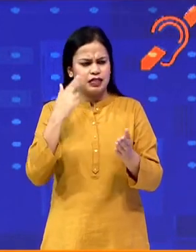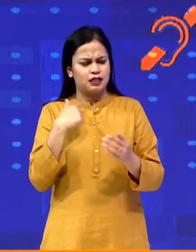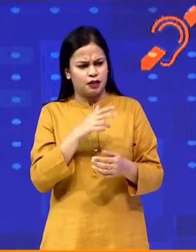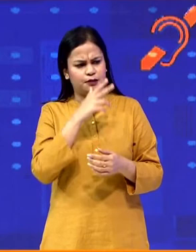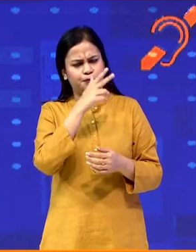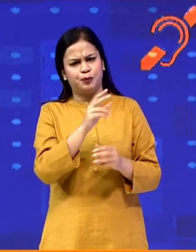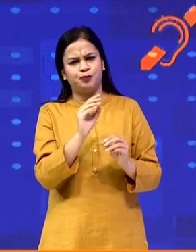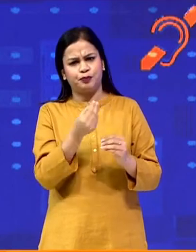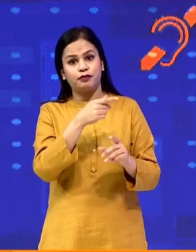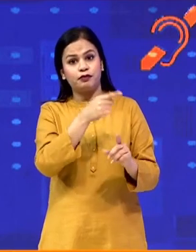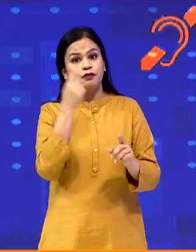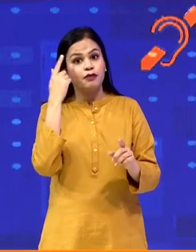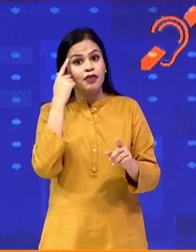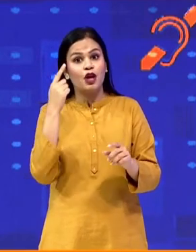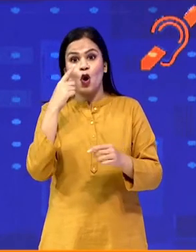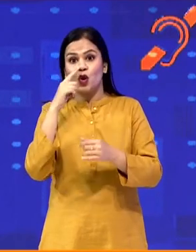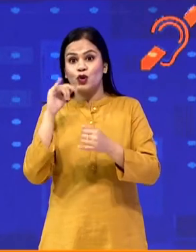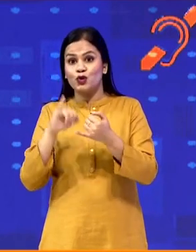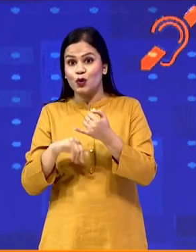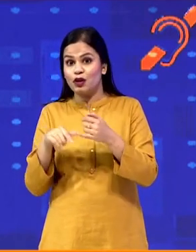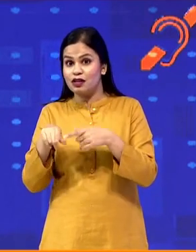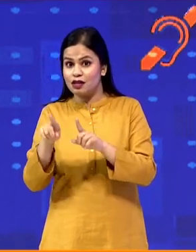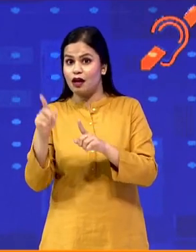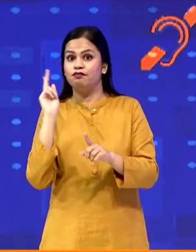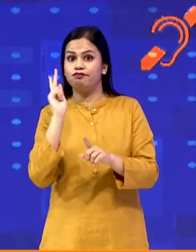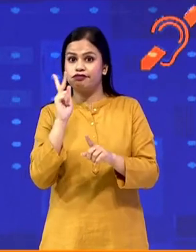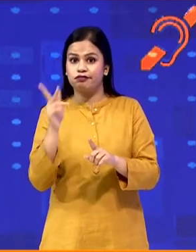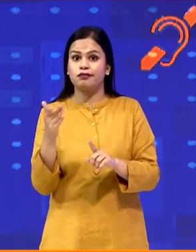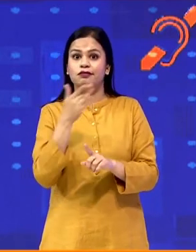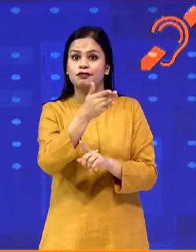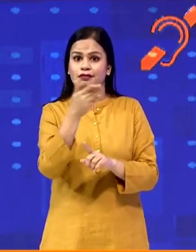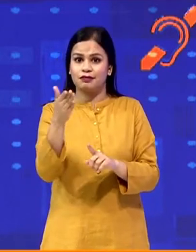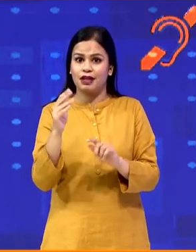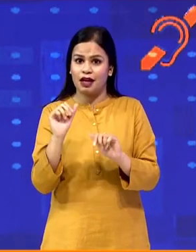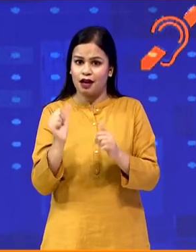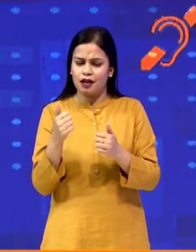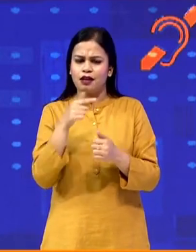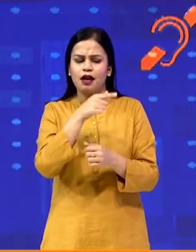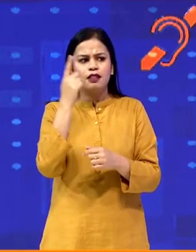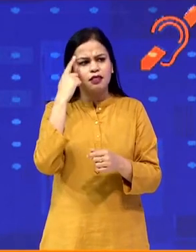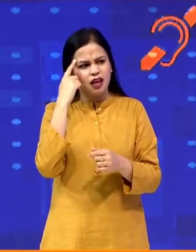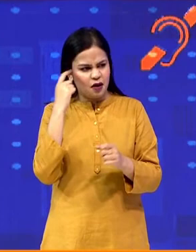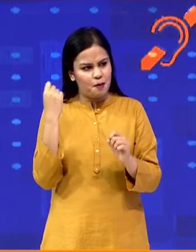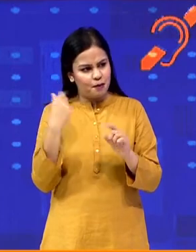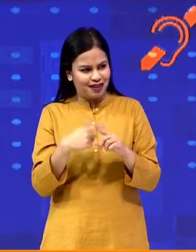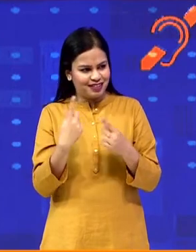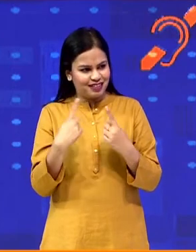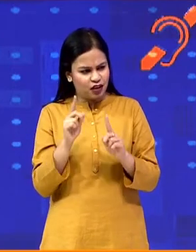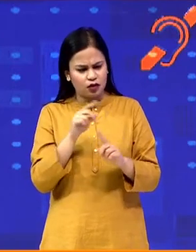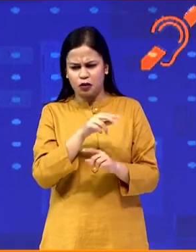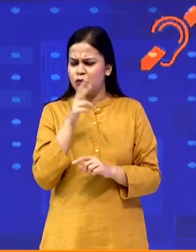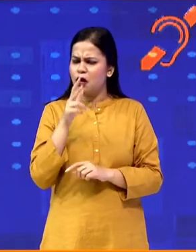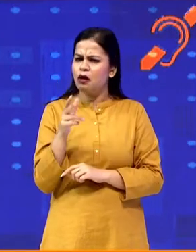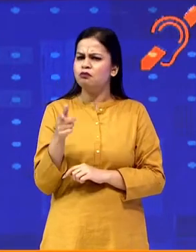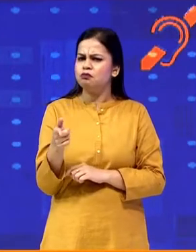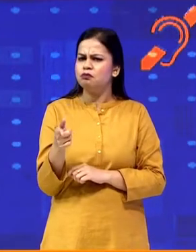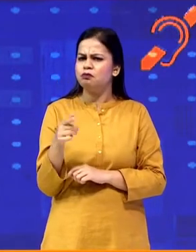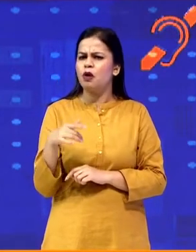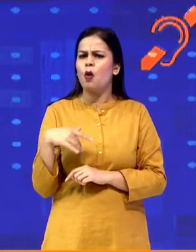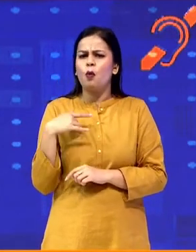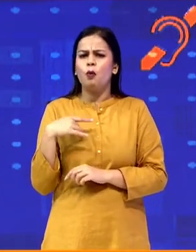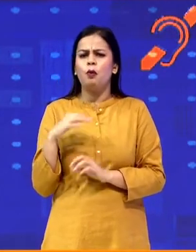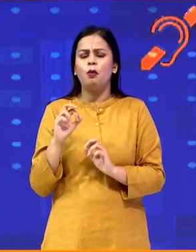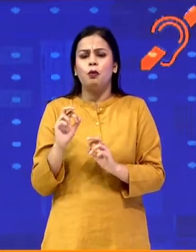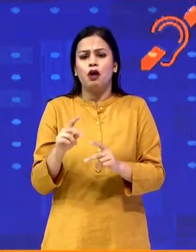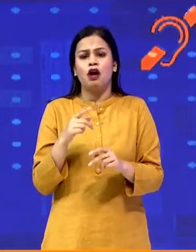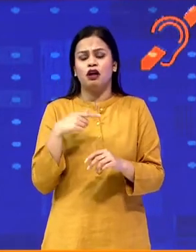कहा भाई अगर सोनिया जी से प्रचार कारण तो क्या बुरी बात है तो कहा मैं तो उतना